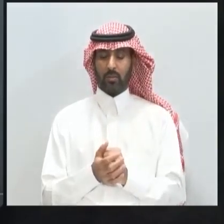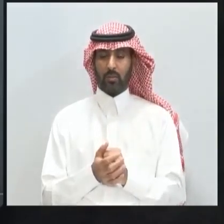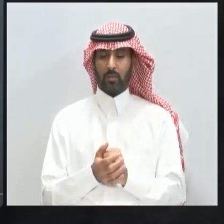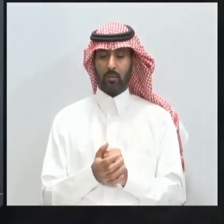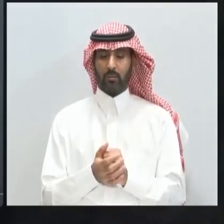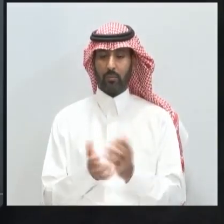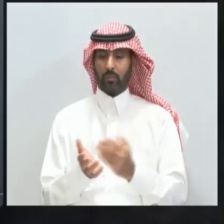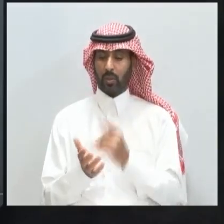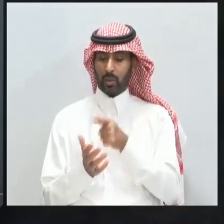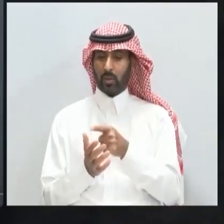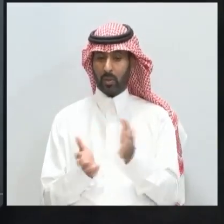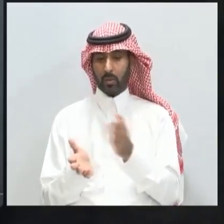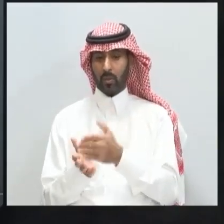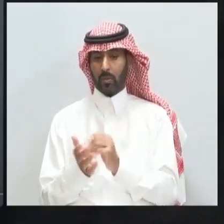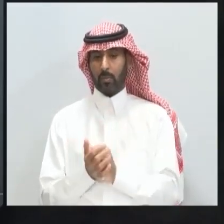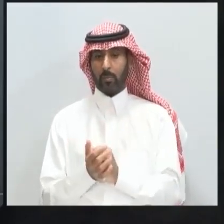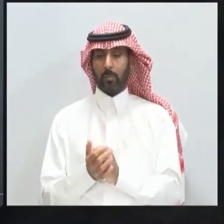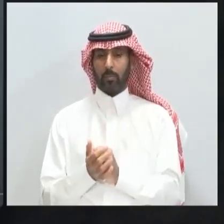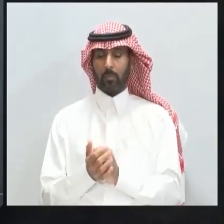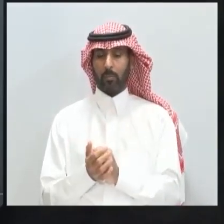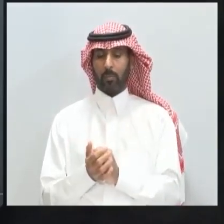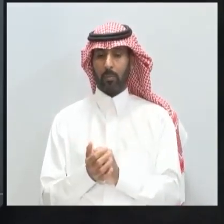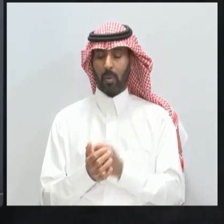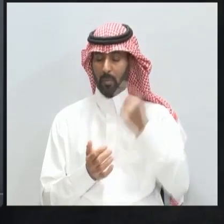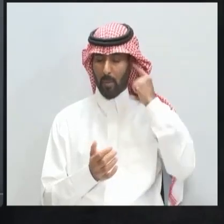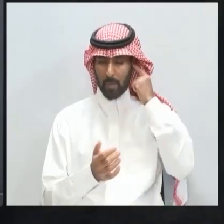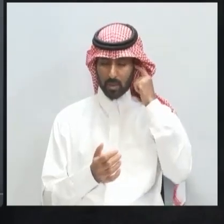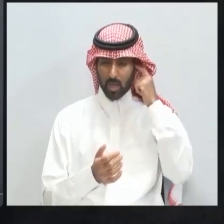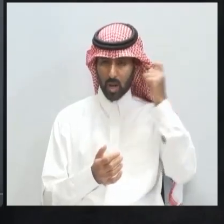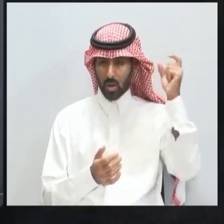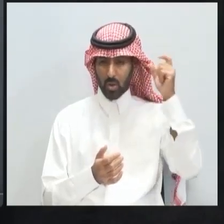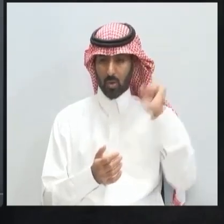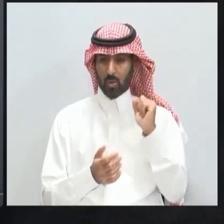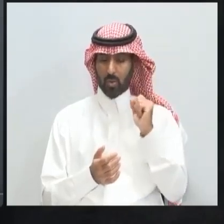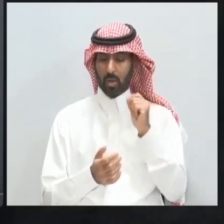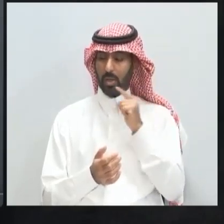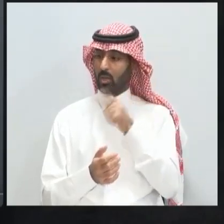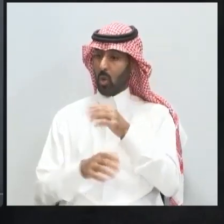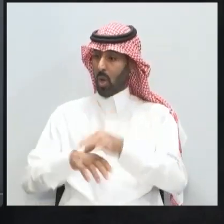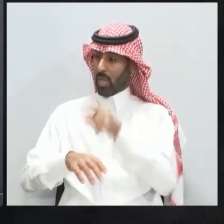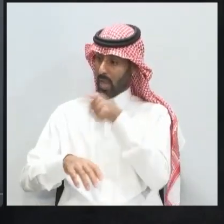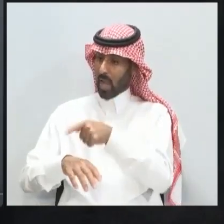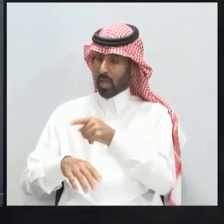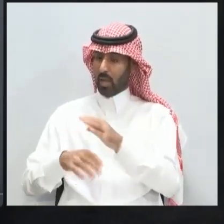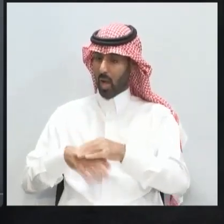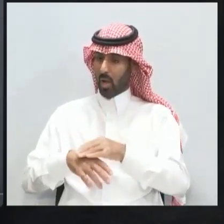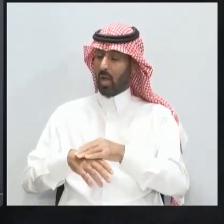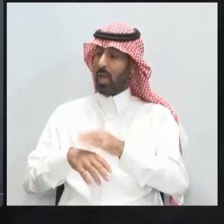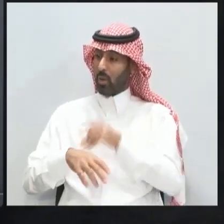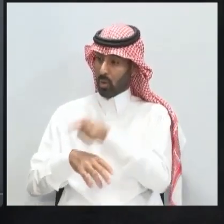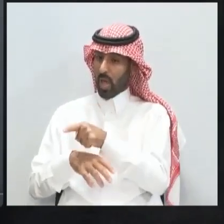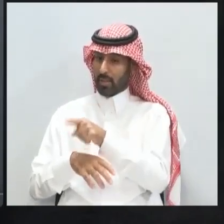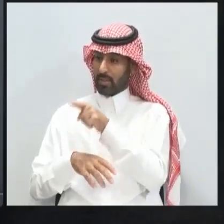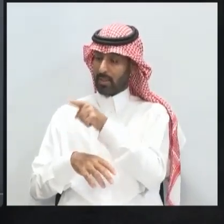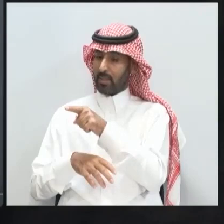مدني ياتي معنى انه من باب المدني وكل ما كان فيه يا ايها الناس اذا قرات ايه او سمعت ايه يا